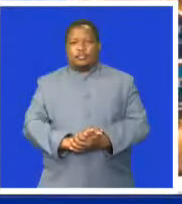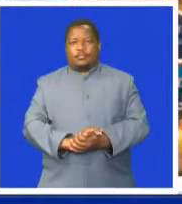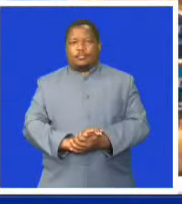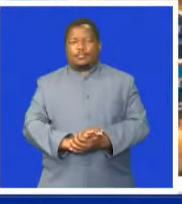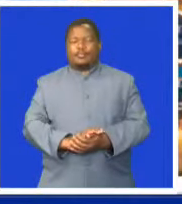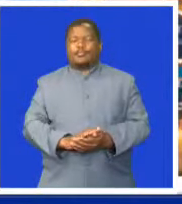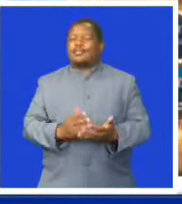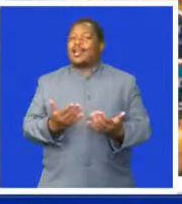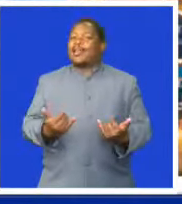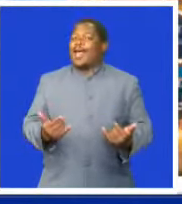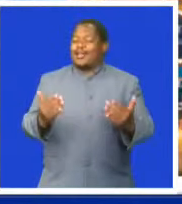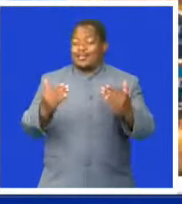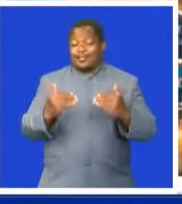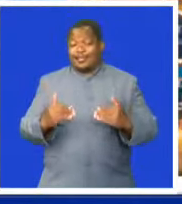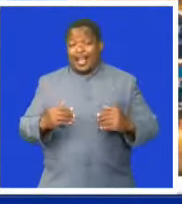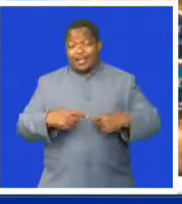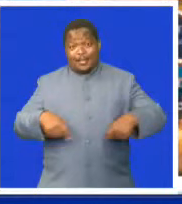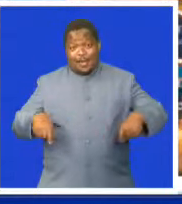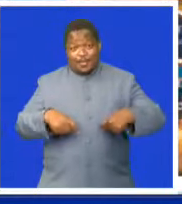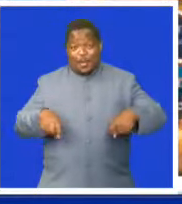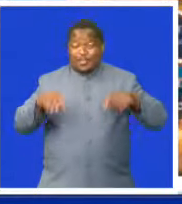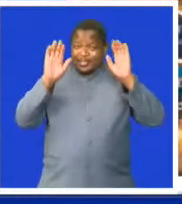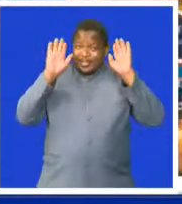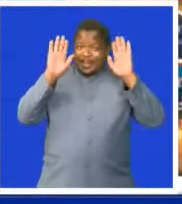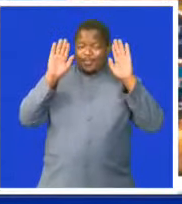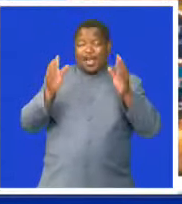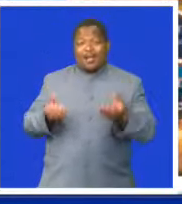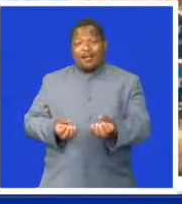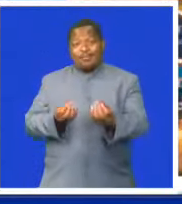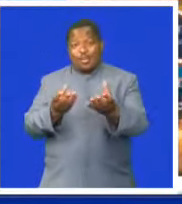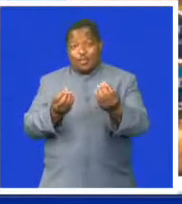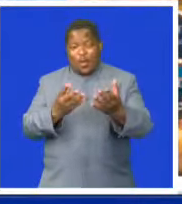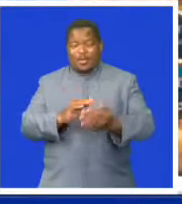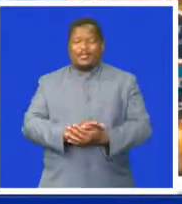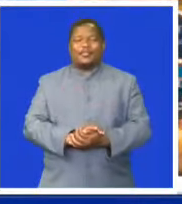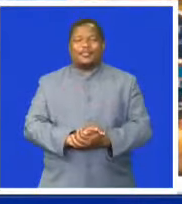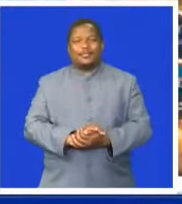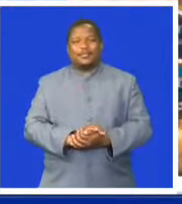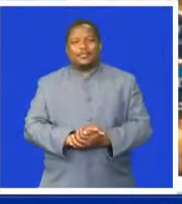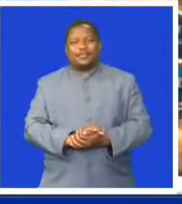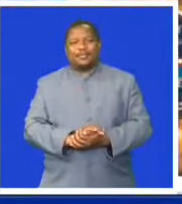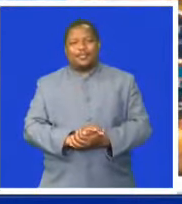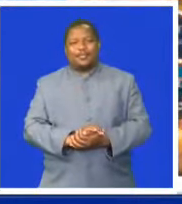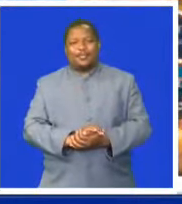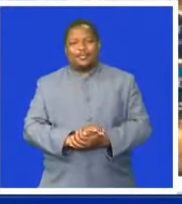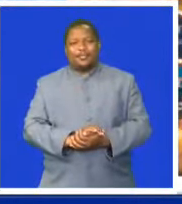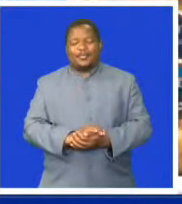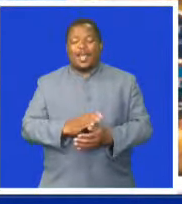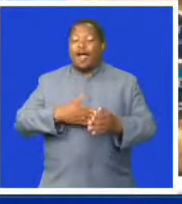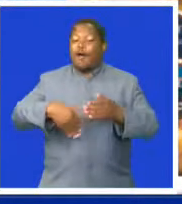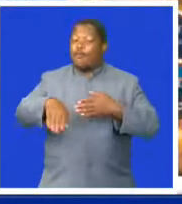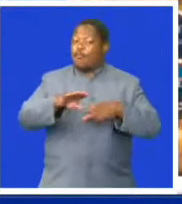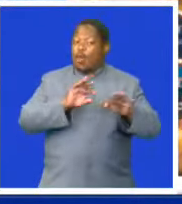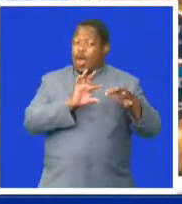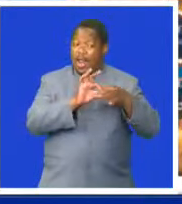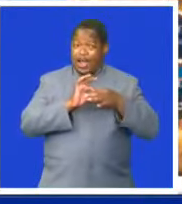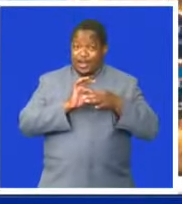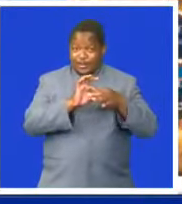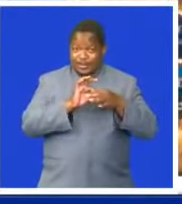Asikwamukele ngonelo muhle Tindzabeni tete midlalo. Inhlangano yebhola kuleli isethule imigomo lekumele ilandzelwe maqembu nakucala isizini